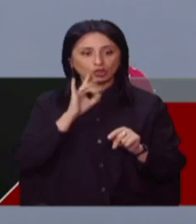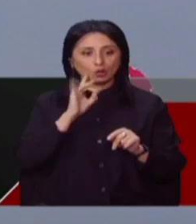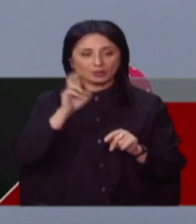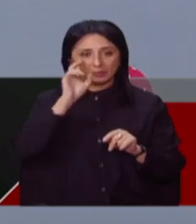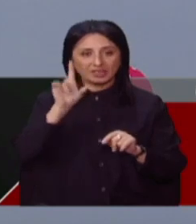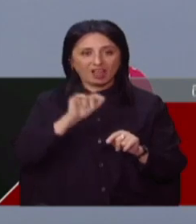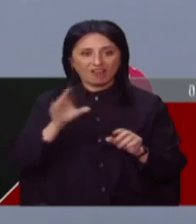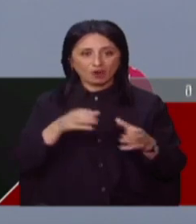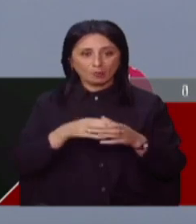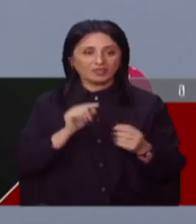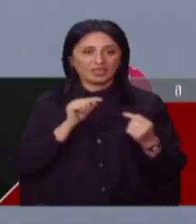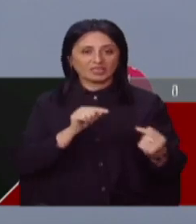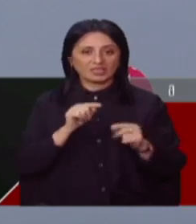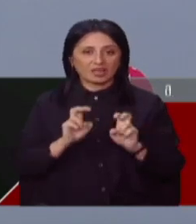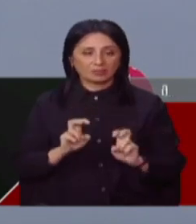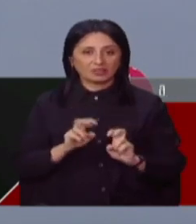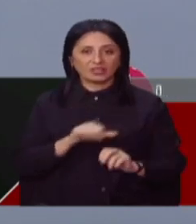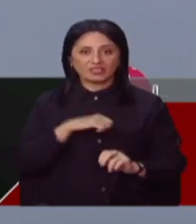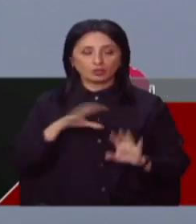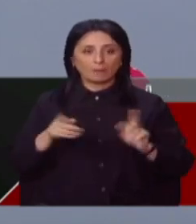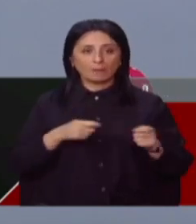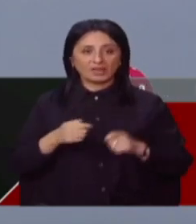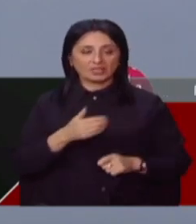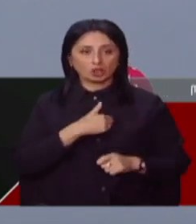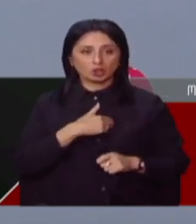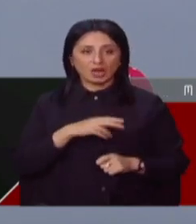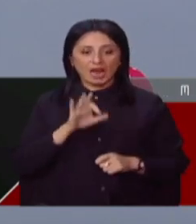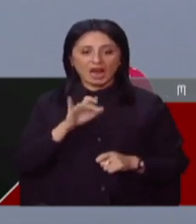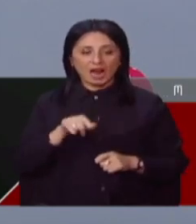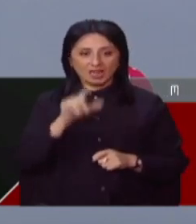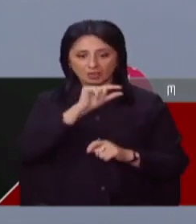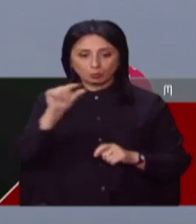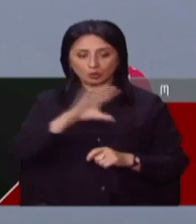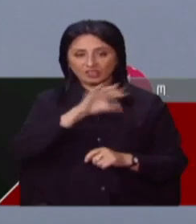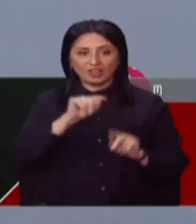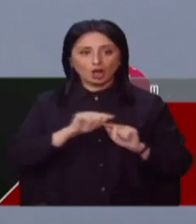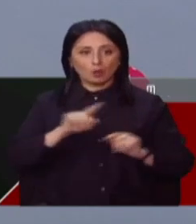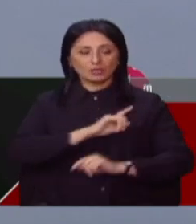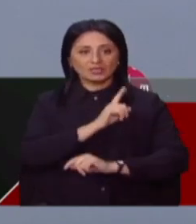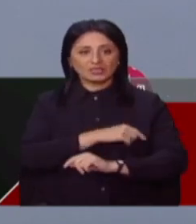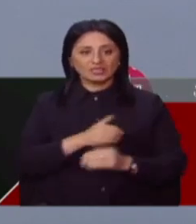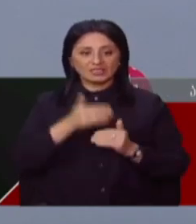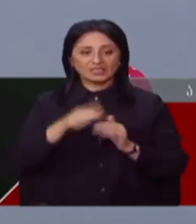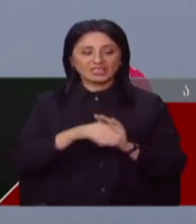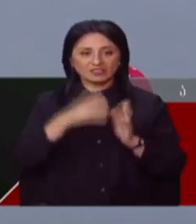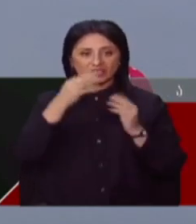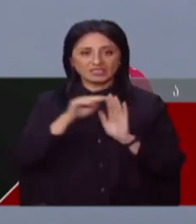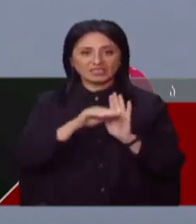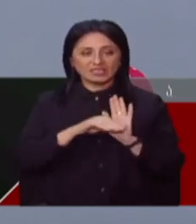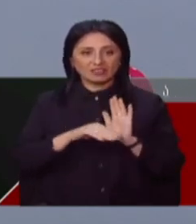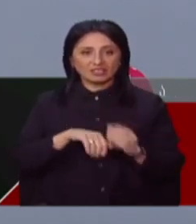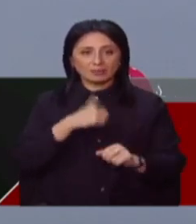დროებითი მთავრობის იდეას ეწინააღმდეგება. თავად პრეზიდენტის სურვილია, რომ ქარტის პუნქტები ყველა ოპოზიციური ძალის წინასაარჩევნო დღის